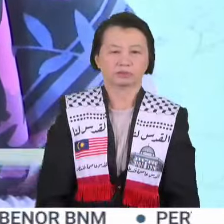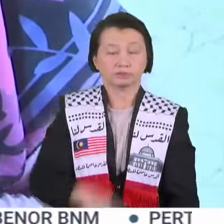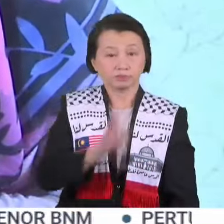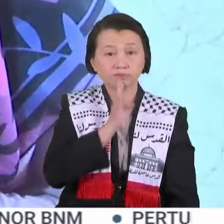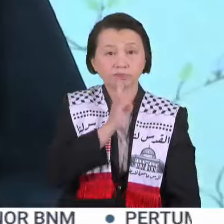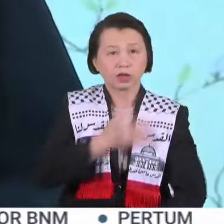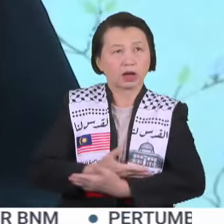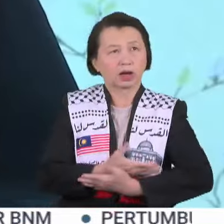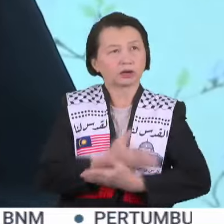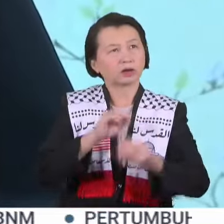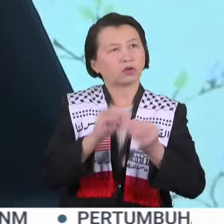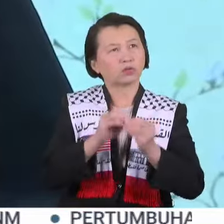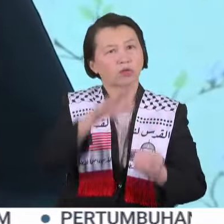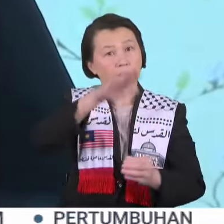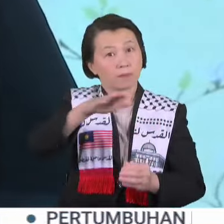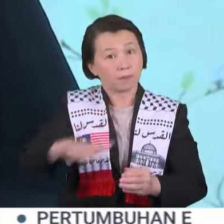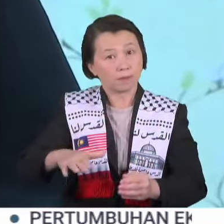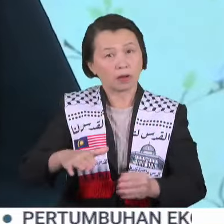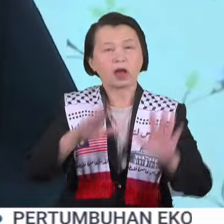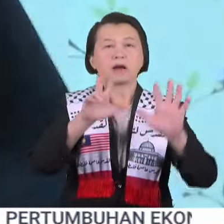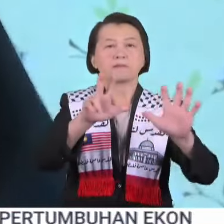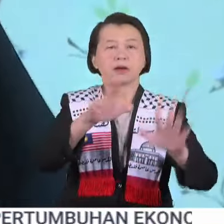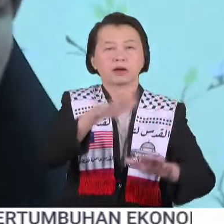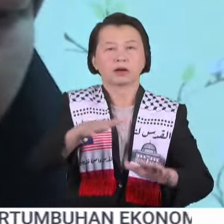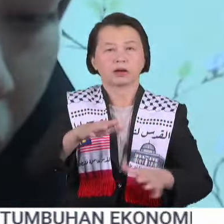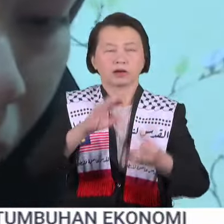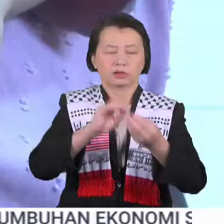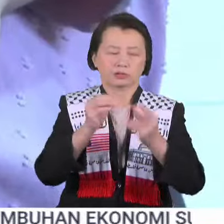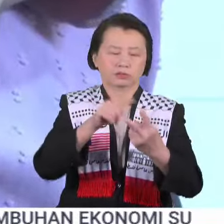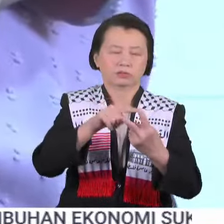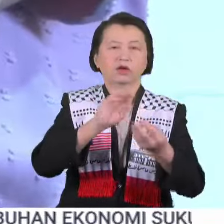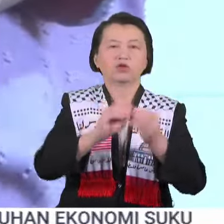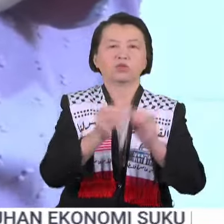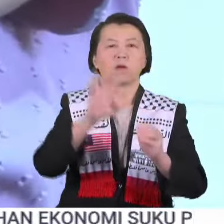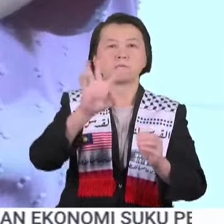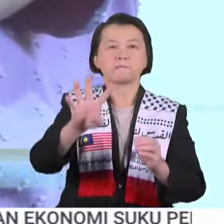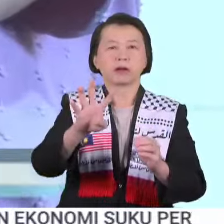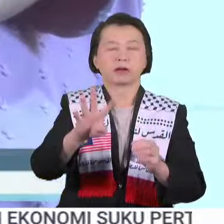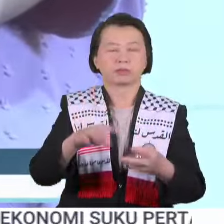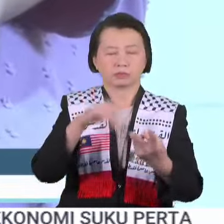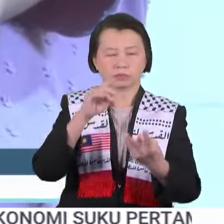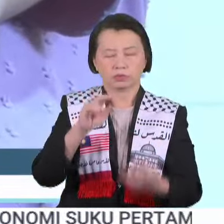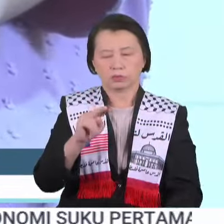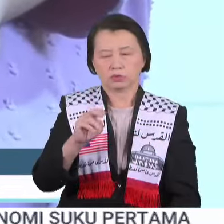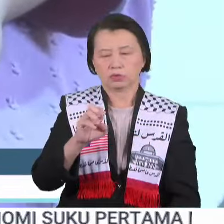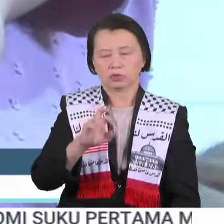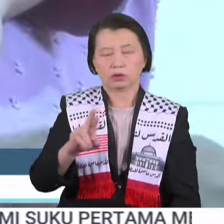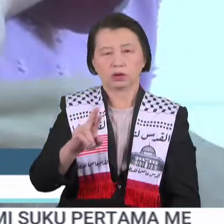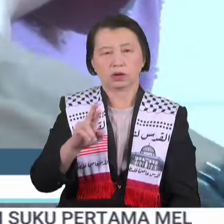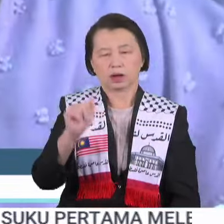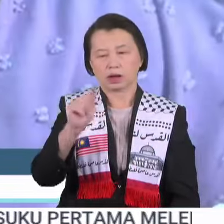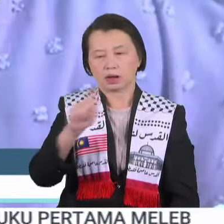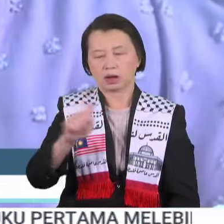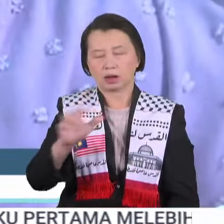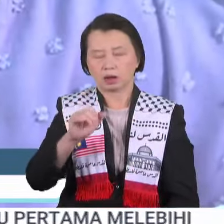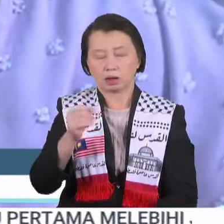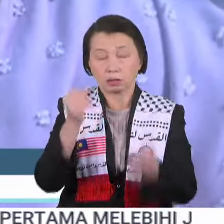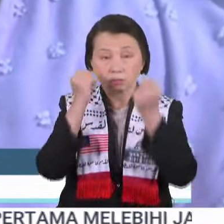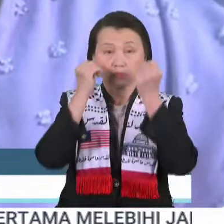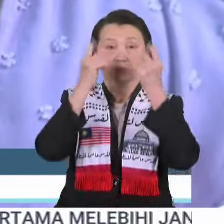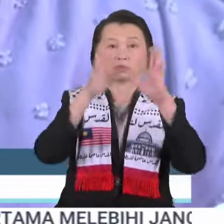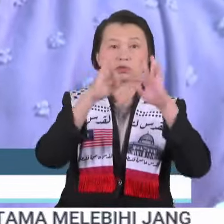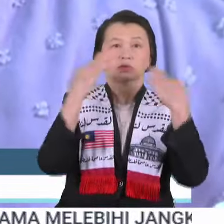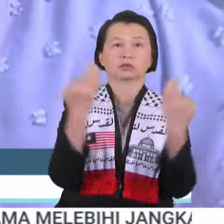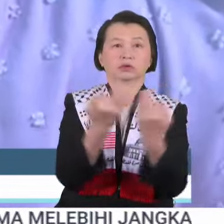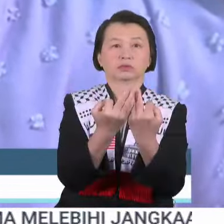Menyifatkan anak keempat daripada 8 beradik itu seorang yang peramah dan tidak pernah berkira, Nur Azhar berkata kejadian itu nyata mengejutkan keluarga.